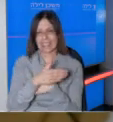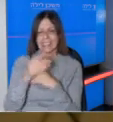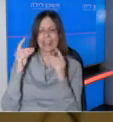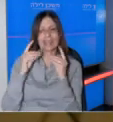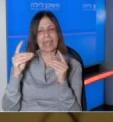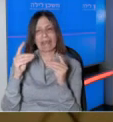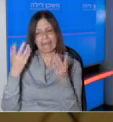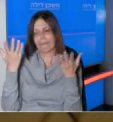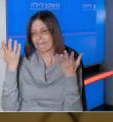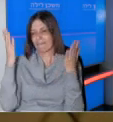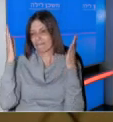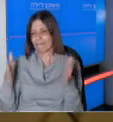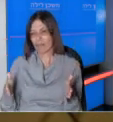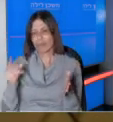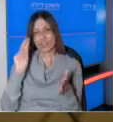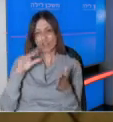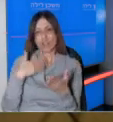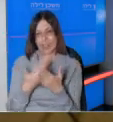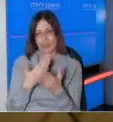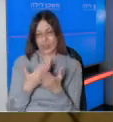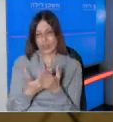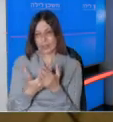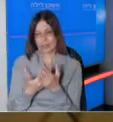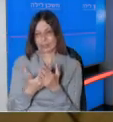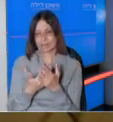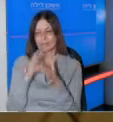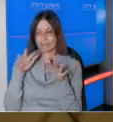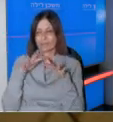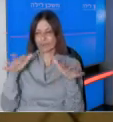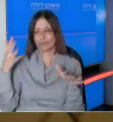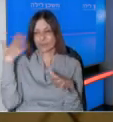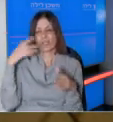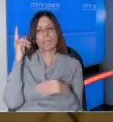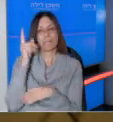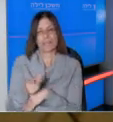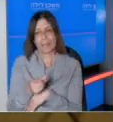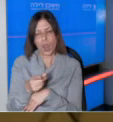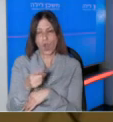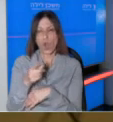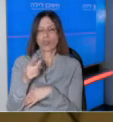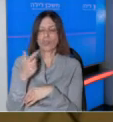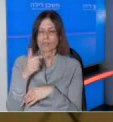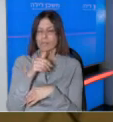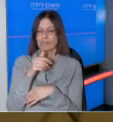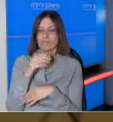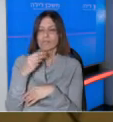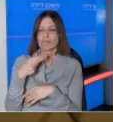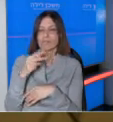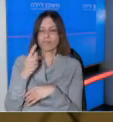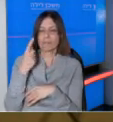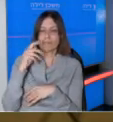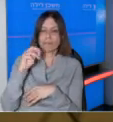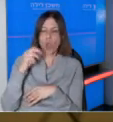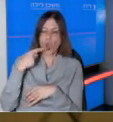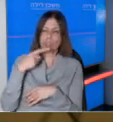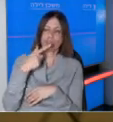קירות, ויש אפילו עדויות על זה מהתפרצויות שהיו בבתי מלון בהונג קונג. אז אנחנו בהחלט,